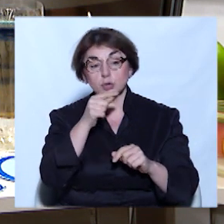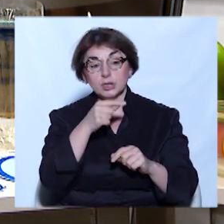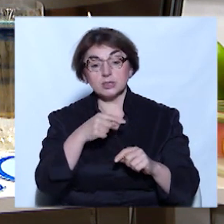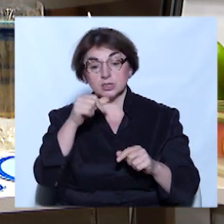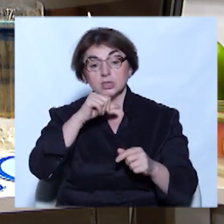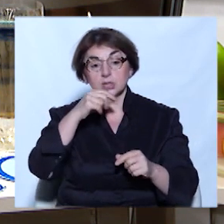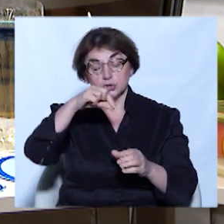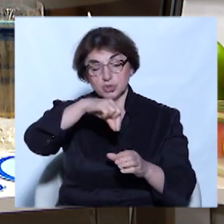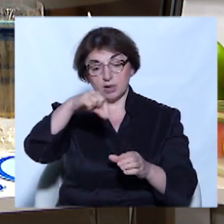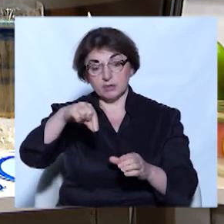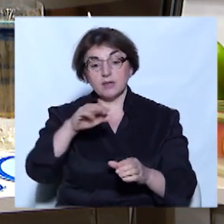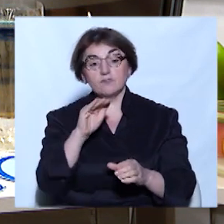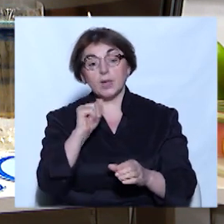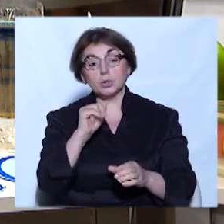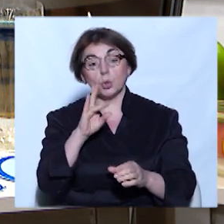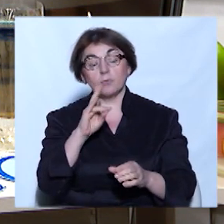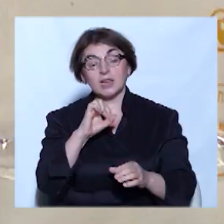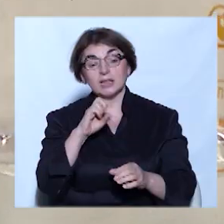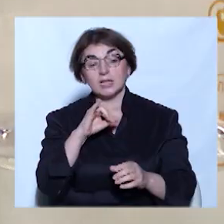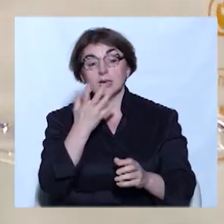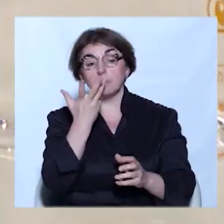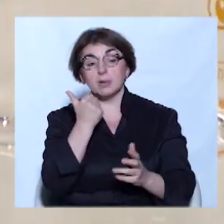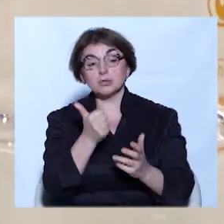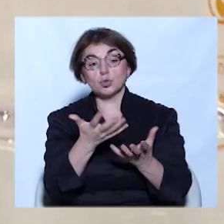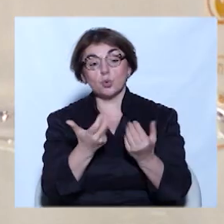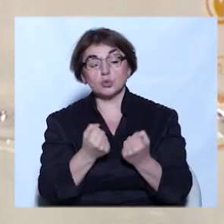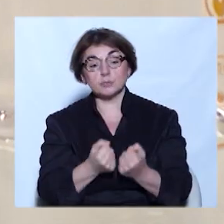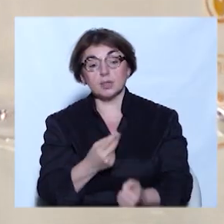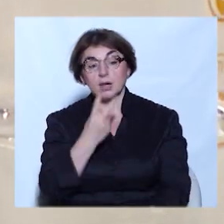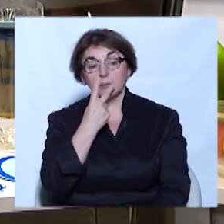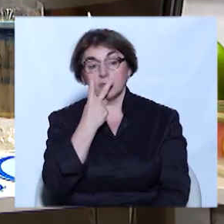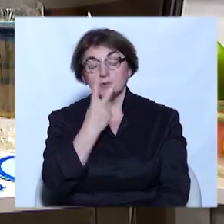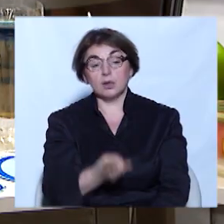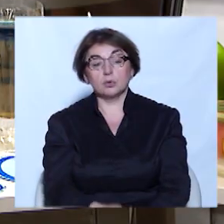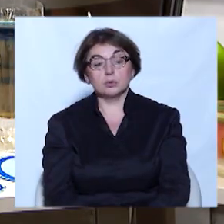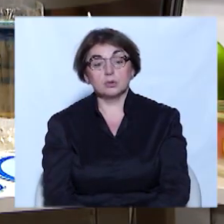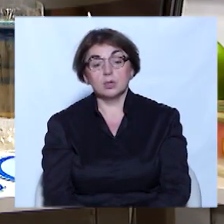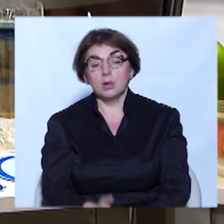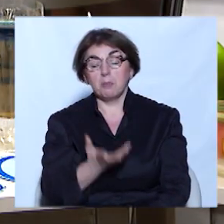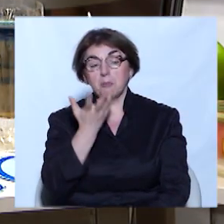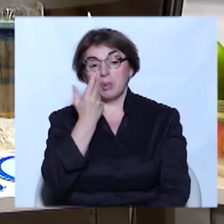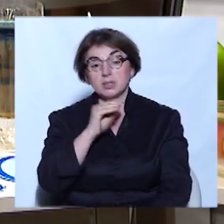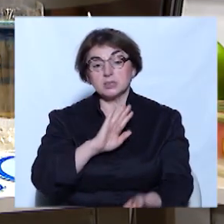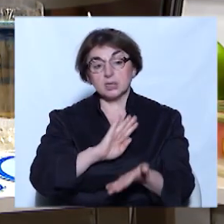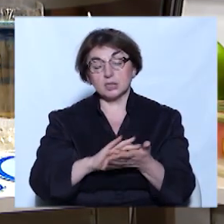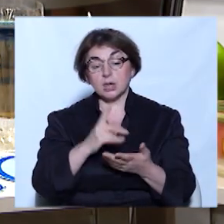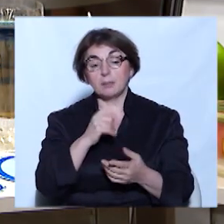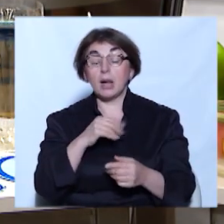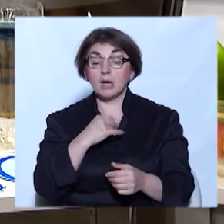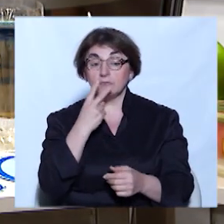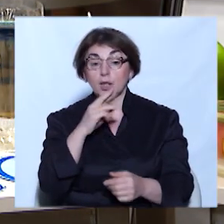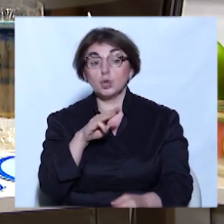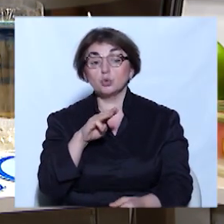და რა ფერს მიიღებს ფენოლფთალეინი. არის აბსოლუტურად უფერო და